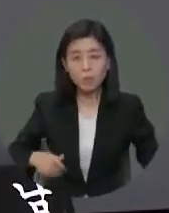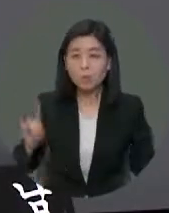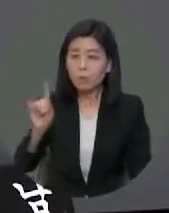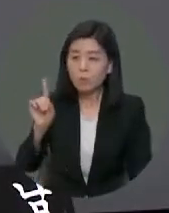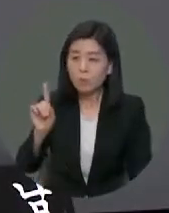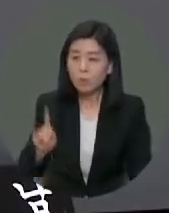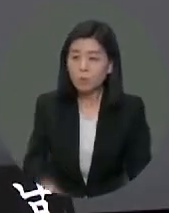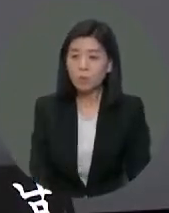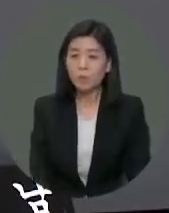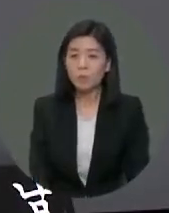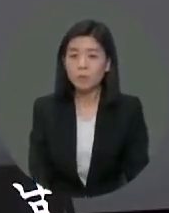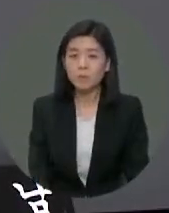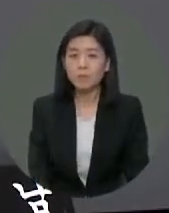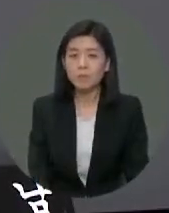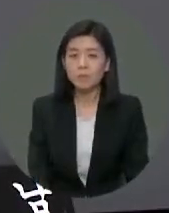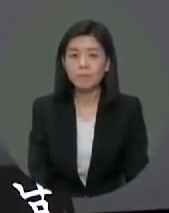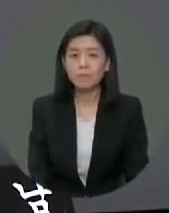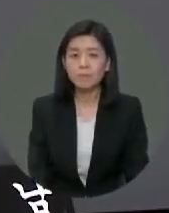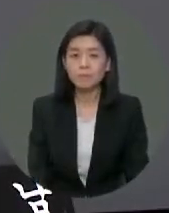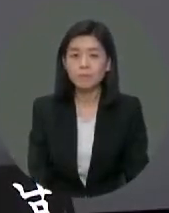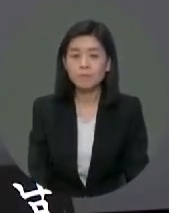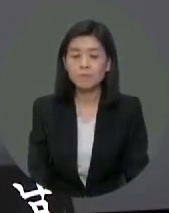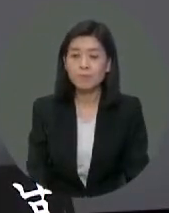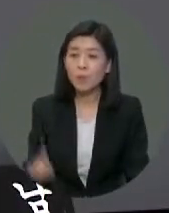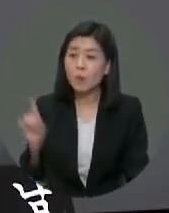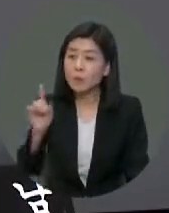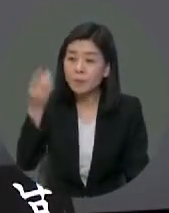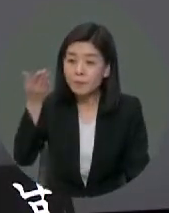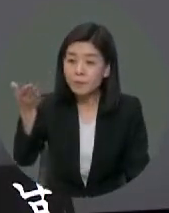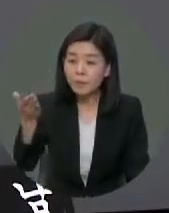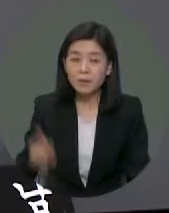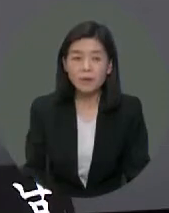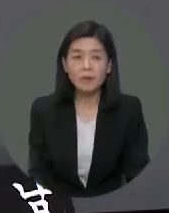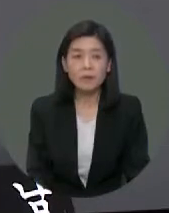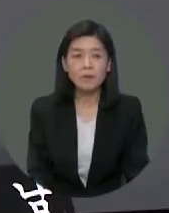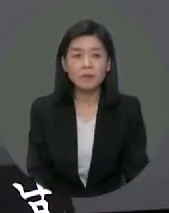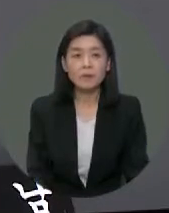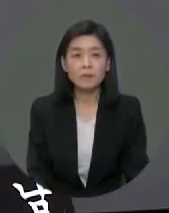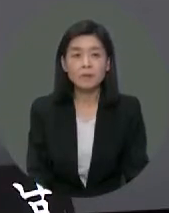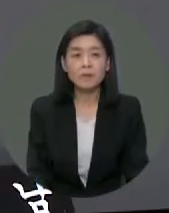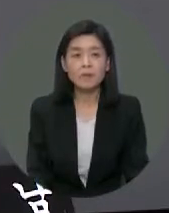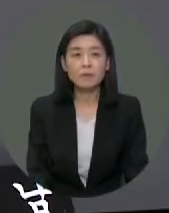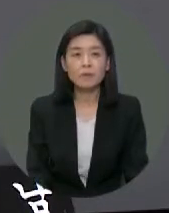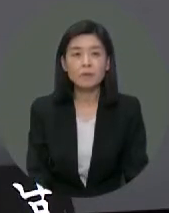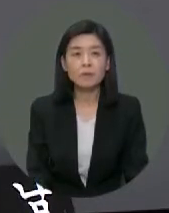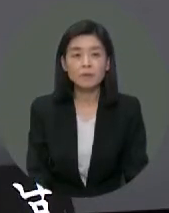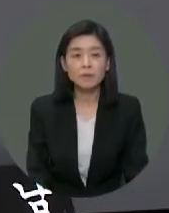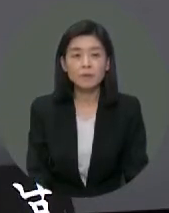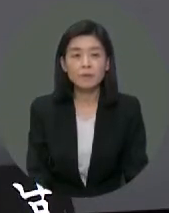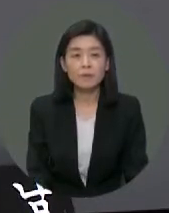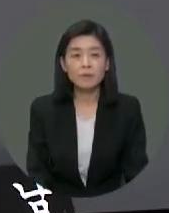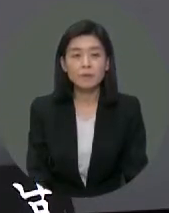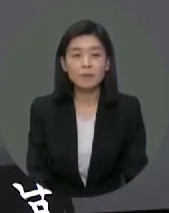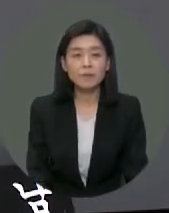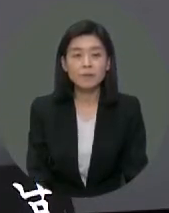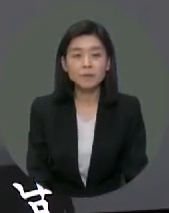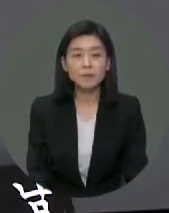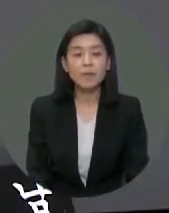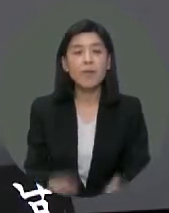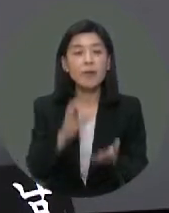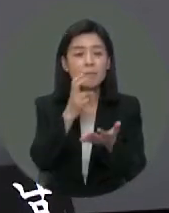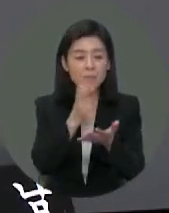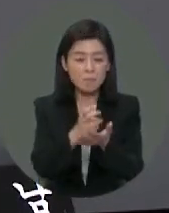회장님 그건 뭐 저 변화를 좀 개정을 해야 되기 때문에